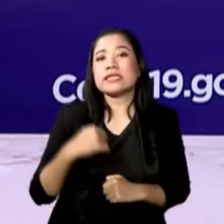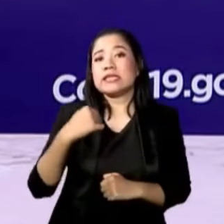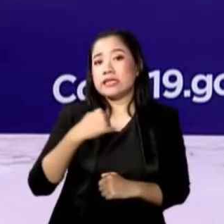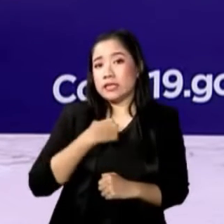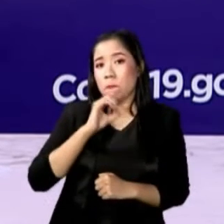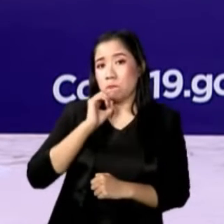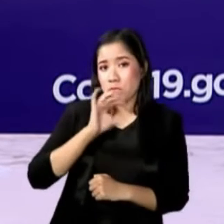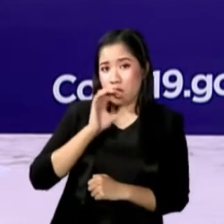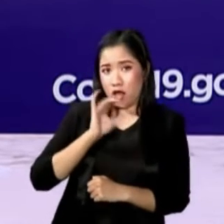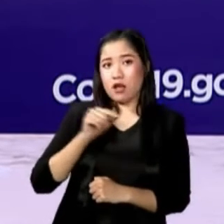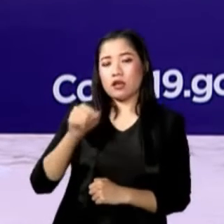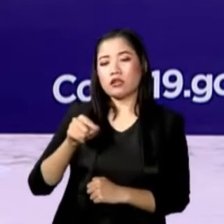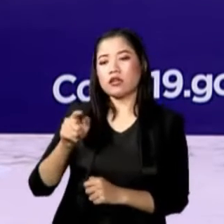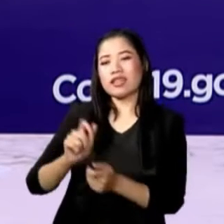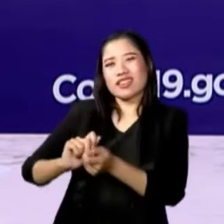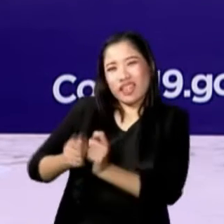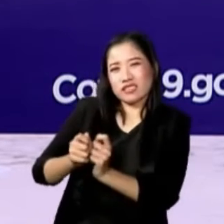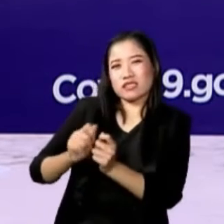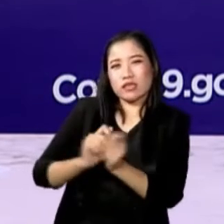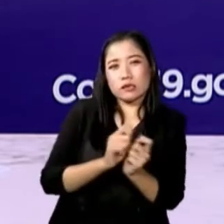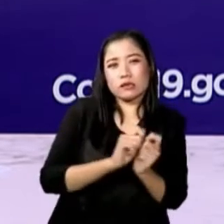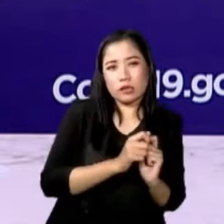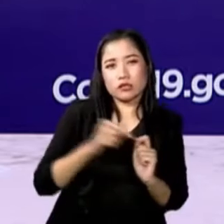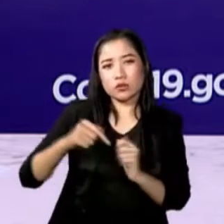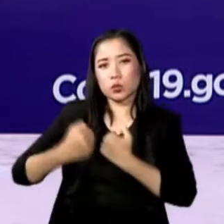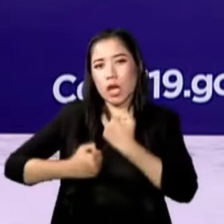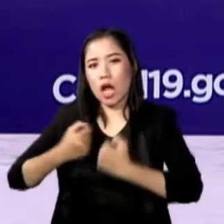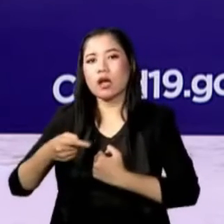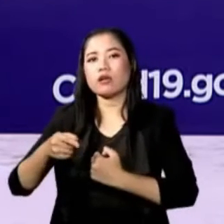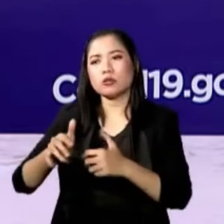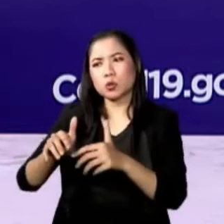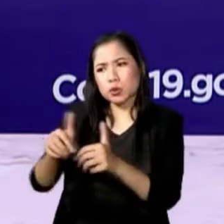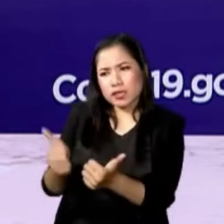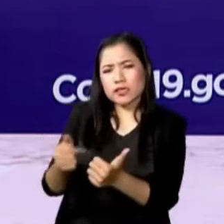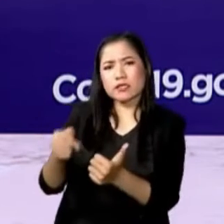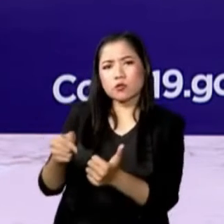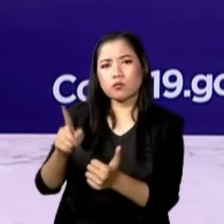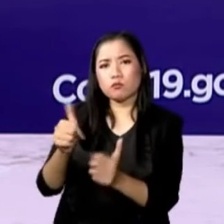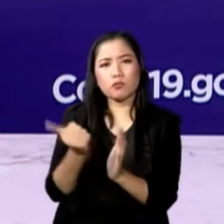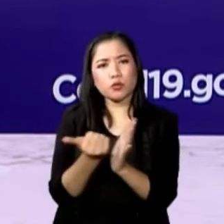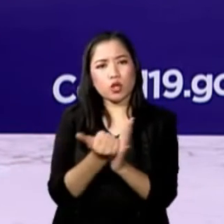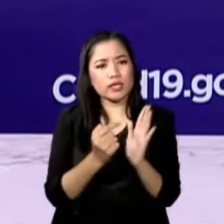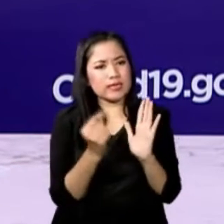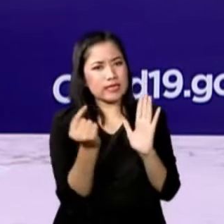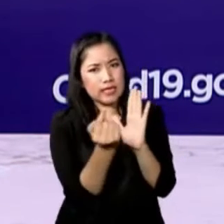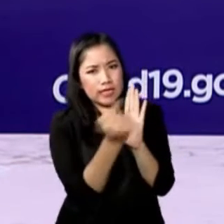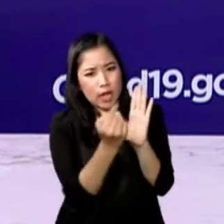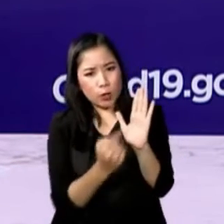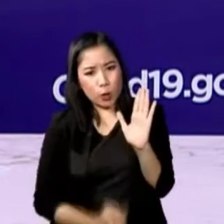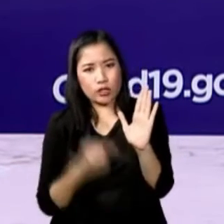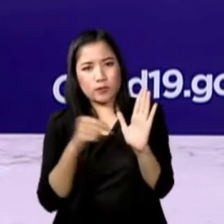depannya, kesuksesan upaya testing kita ini memiliki indikator yang lebih maju, yaitu